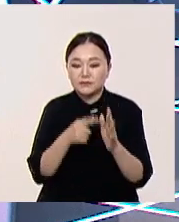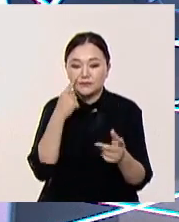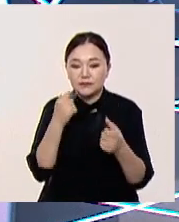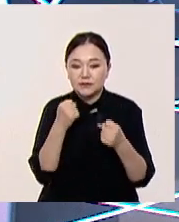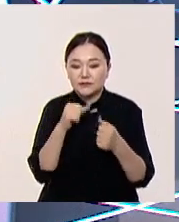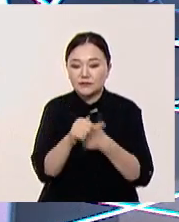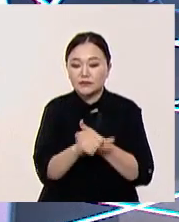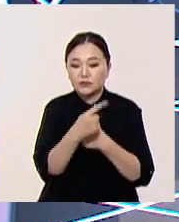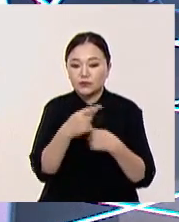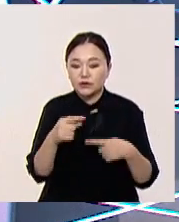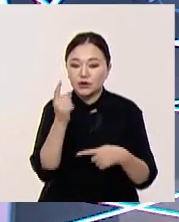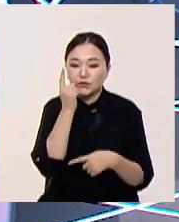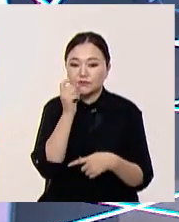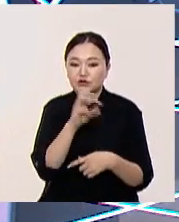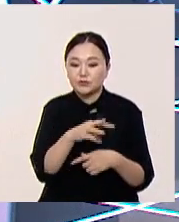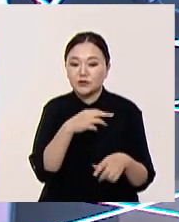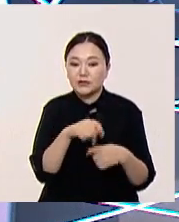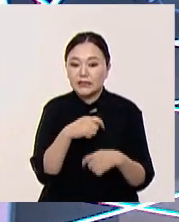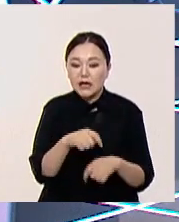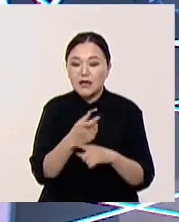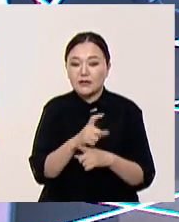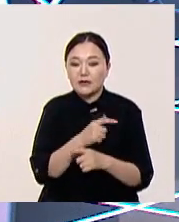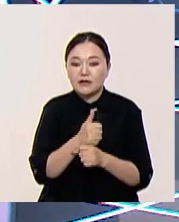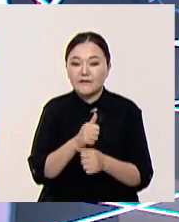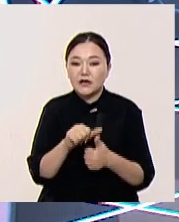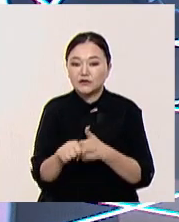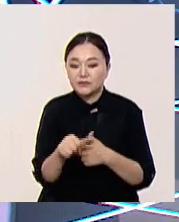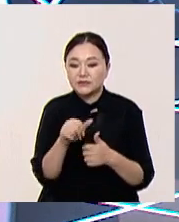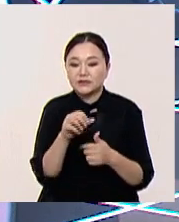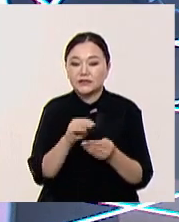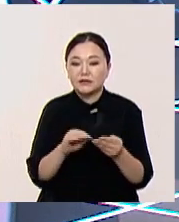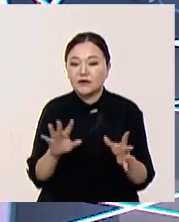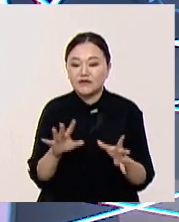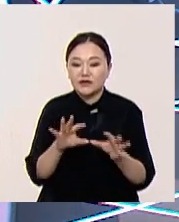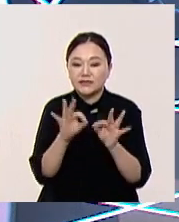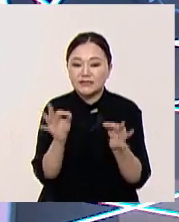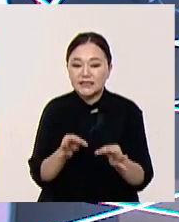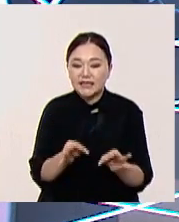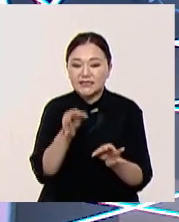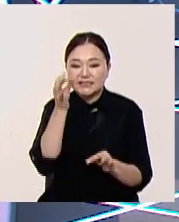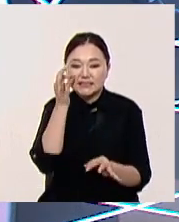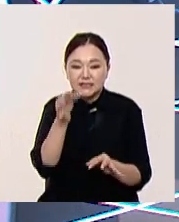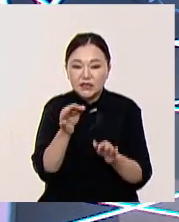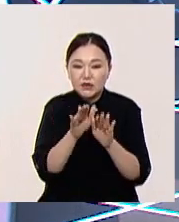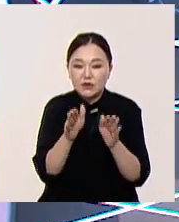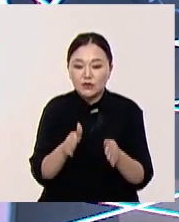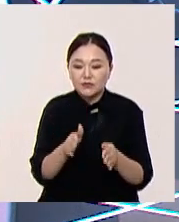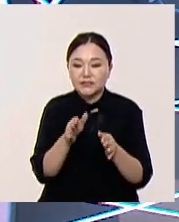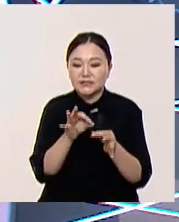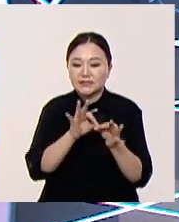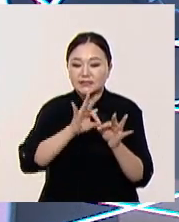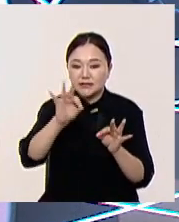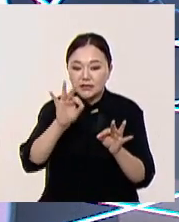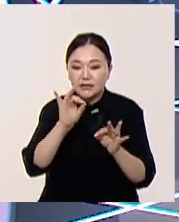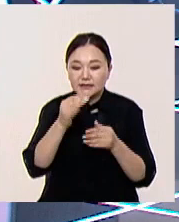смартфонов которые присутствуют на рынке одна из главных особенностей неповторимый дизайн стильный корпус четкими гранями и задняя